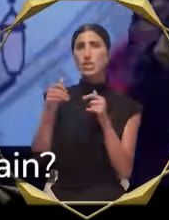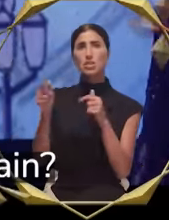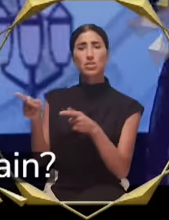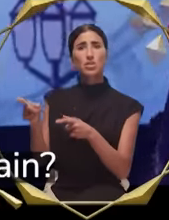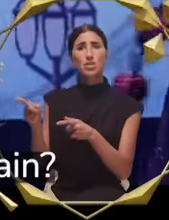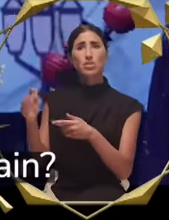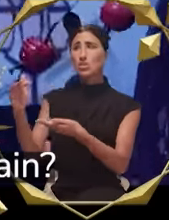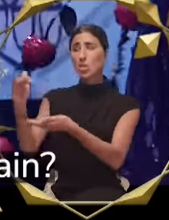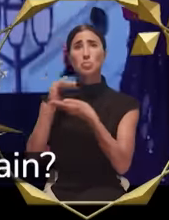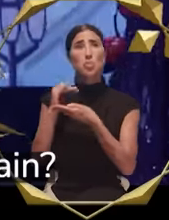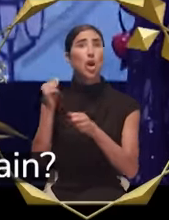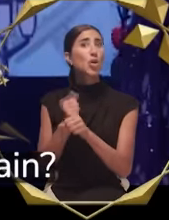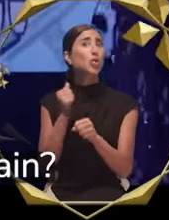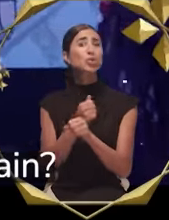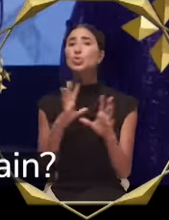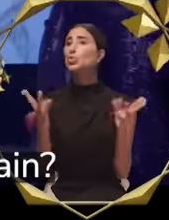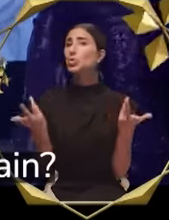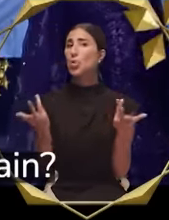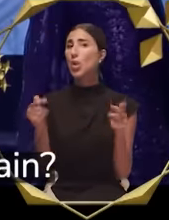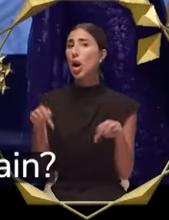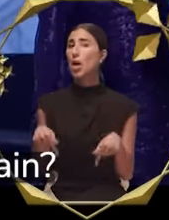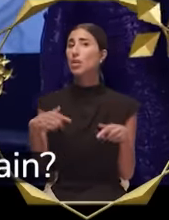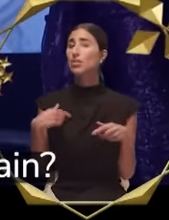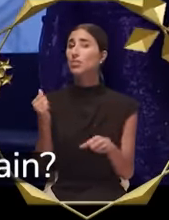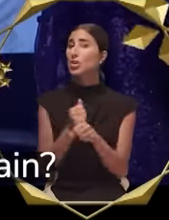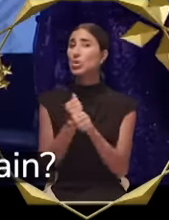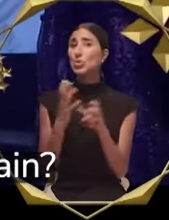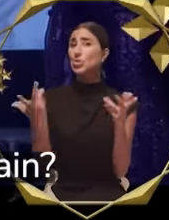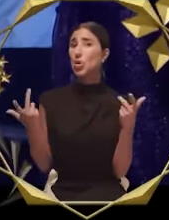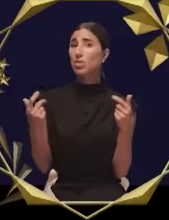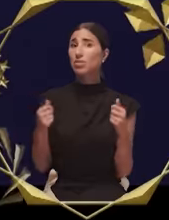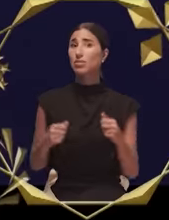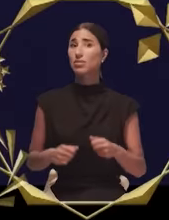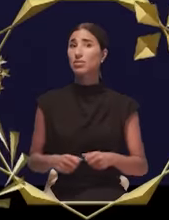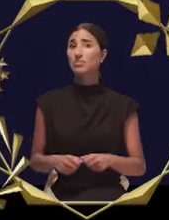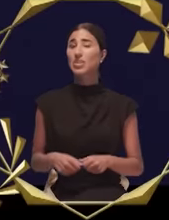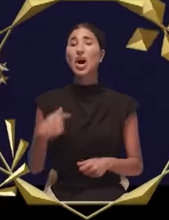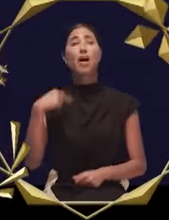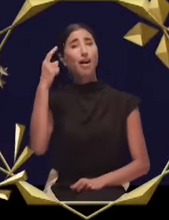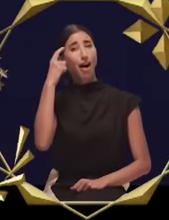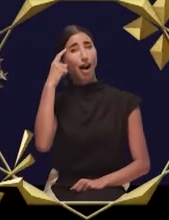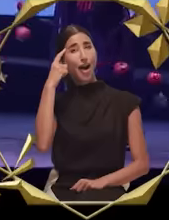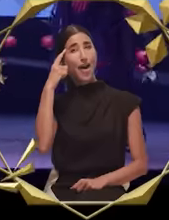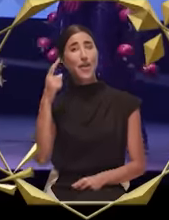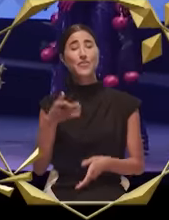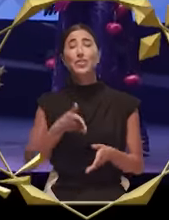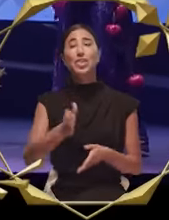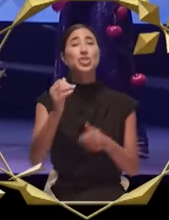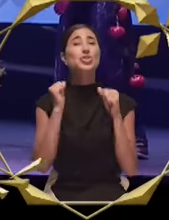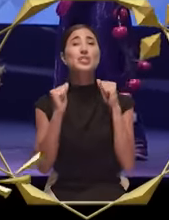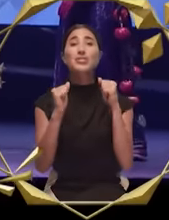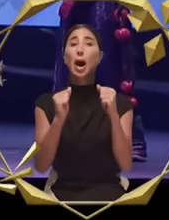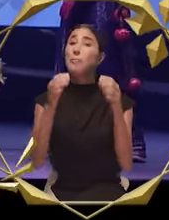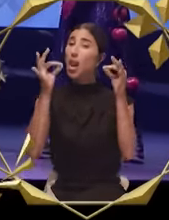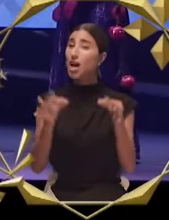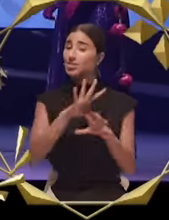ما الفعل الآن يا زين ما الفعل الآن يا زين يطوى الدرب بخطوتين خطوة